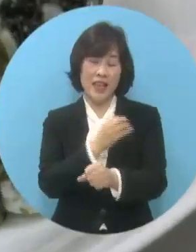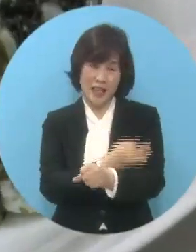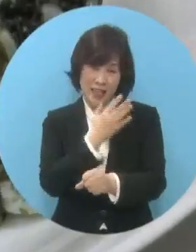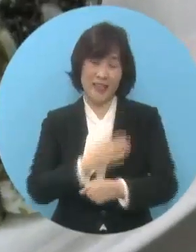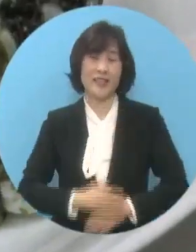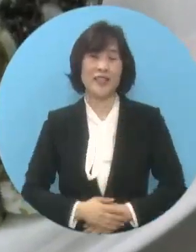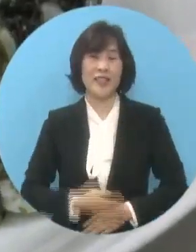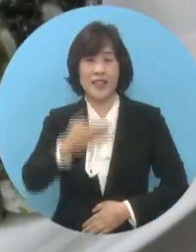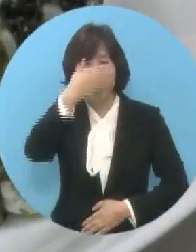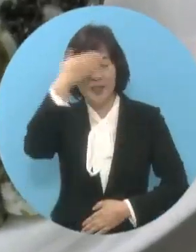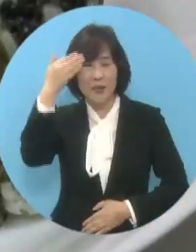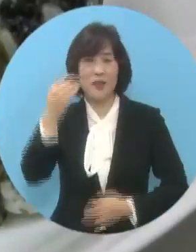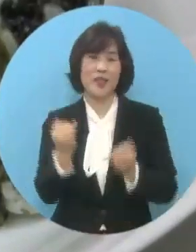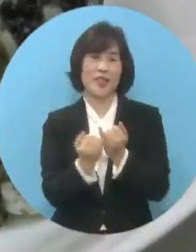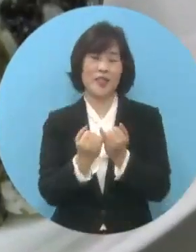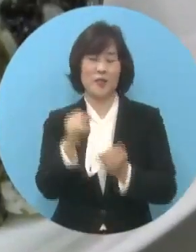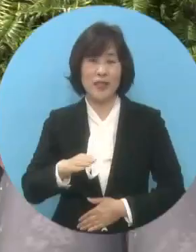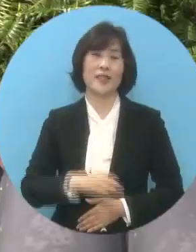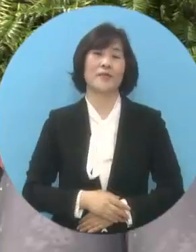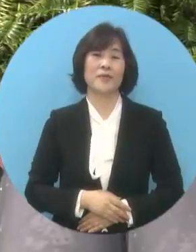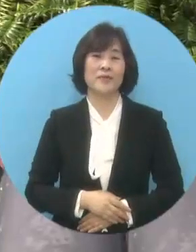간편식으로 젊은 주부에게 인기입니다.